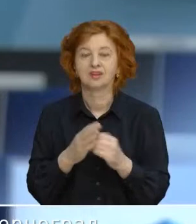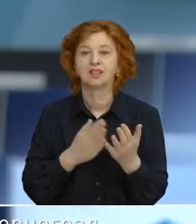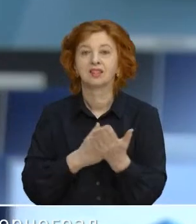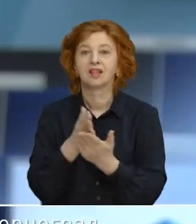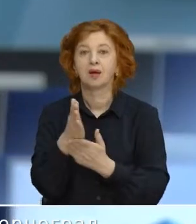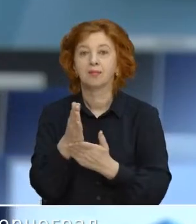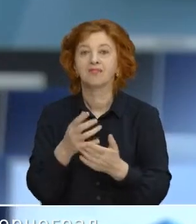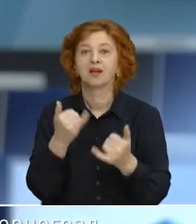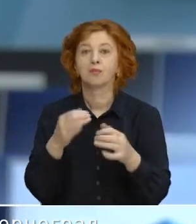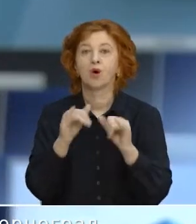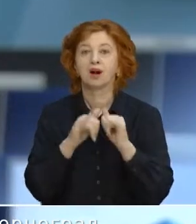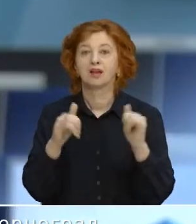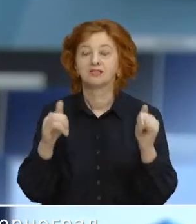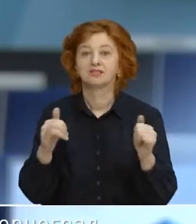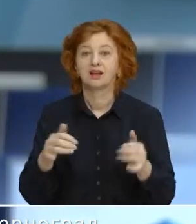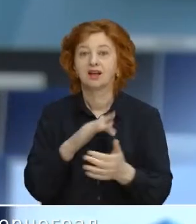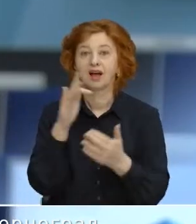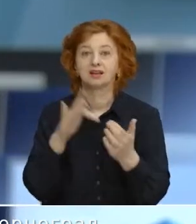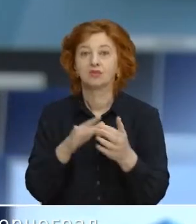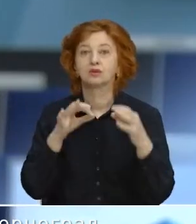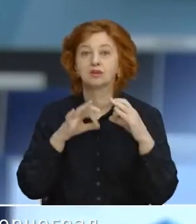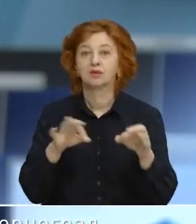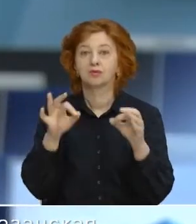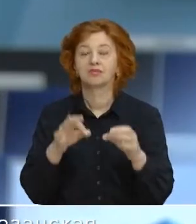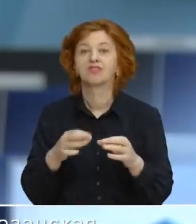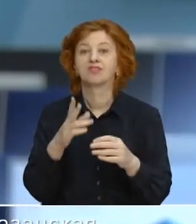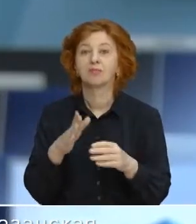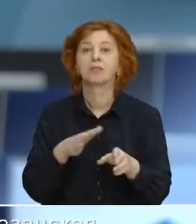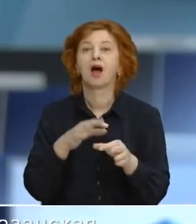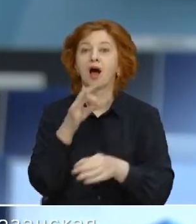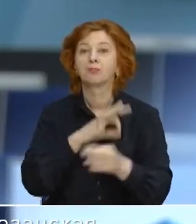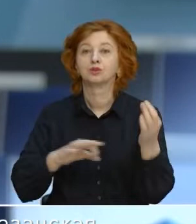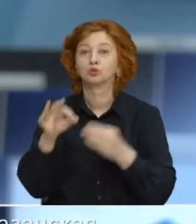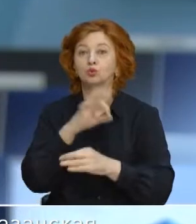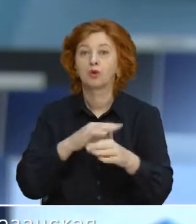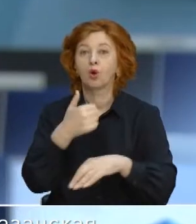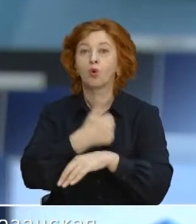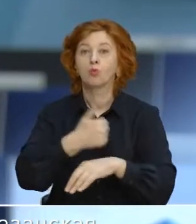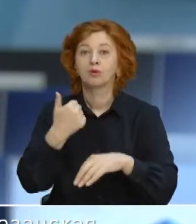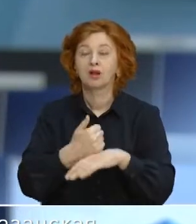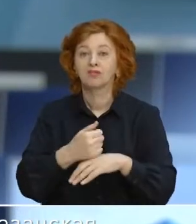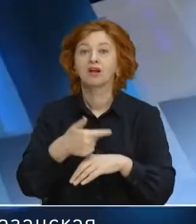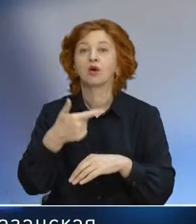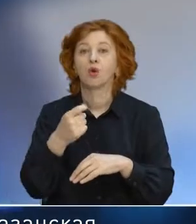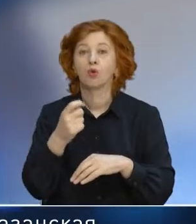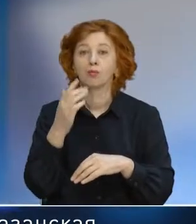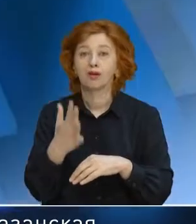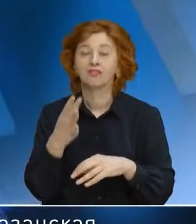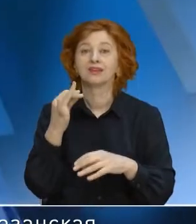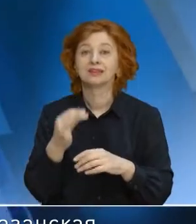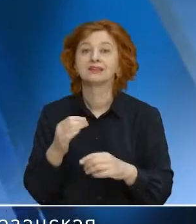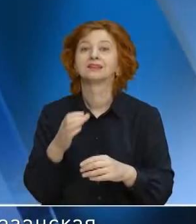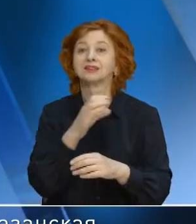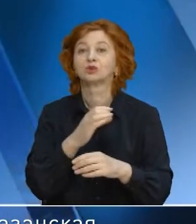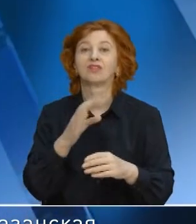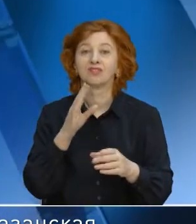Направление темпы развития инфраструктуры городского транспорта в Ростовской области обсудили губернатор Василий Голубев и председатель Совета Федерации